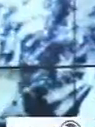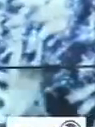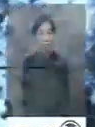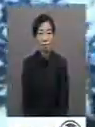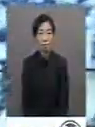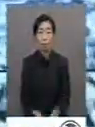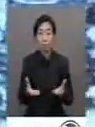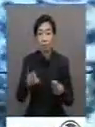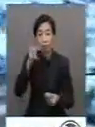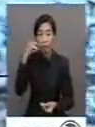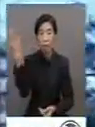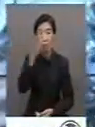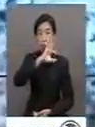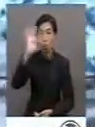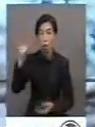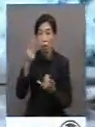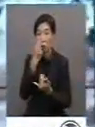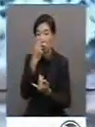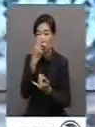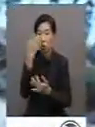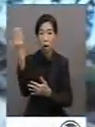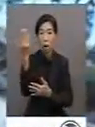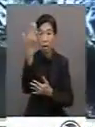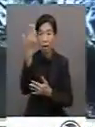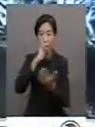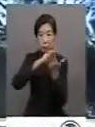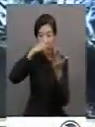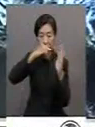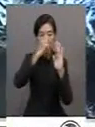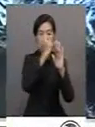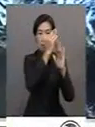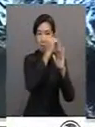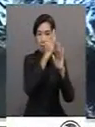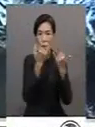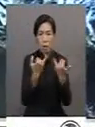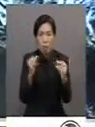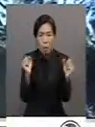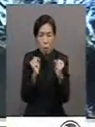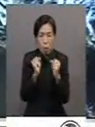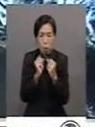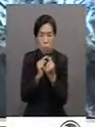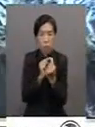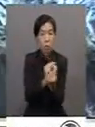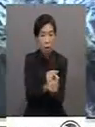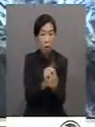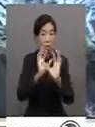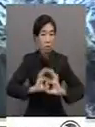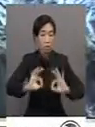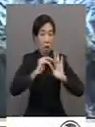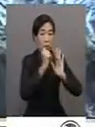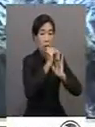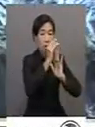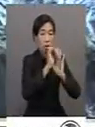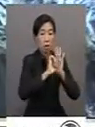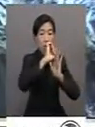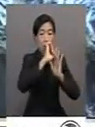ดินน้ำลมฟ้าพยากรณ์วันนี้คงต้องติดตามสภาพอากาศในบริเวณของพื้นที่ประเทศไทยตอนบนที่ยังคงเกิดความหนาวเย็นอยู่อย่างต่อเนื่องนะครับโดยเฉพาะในภาคเหนือจังหวั